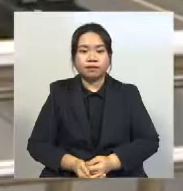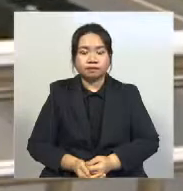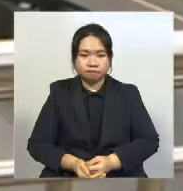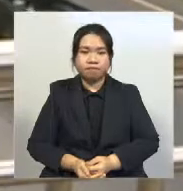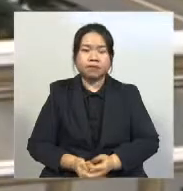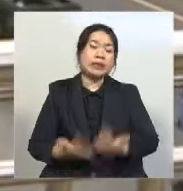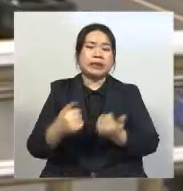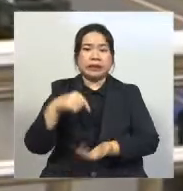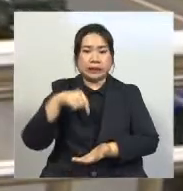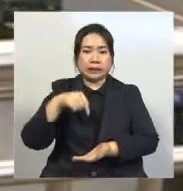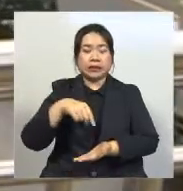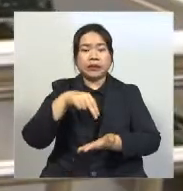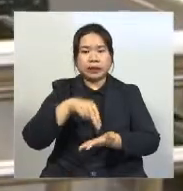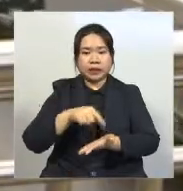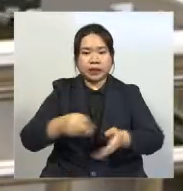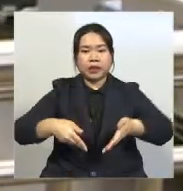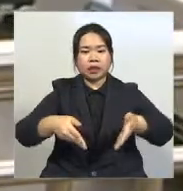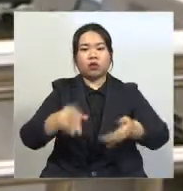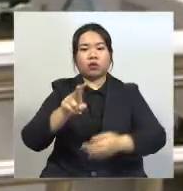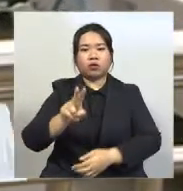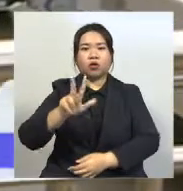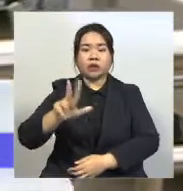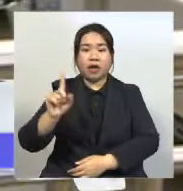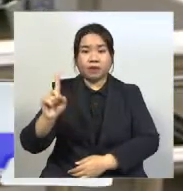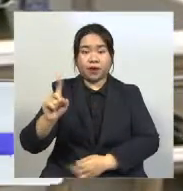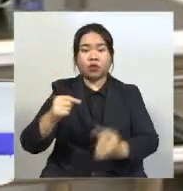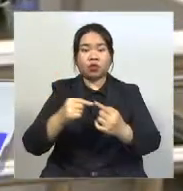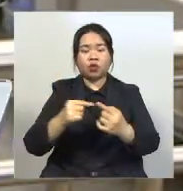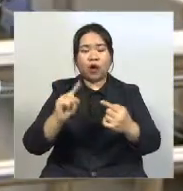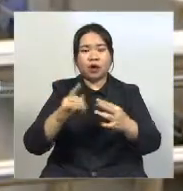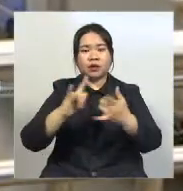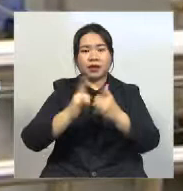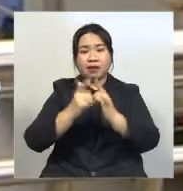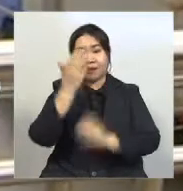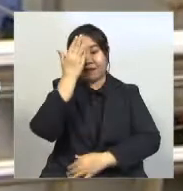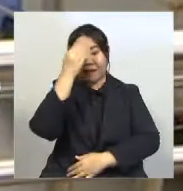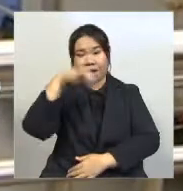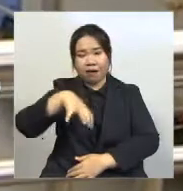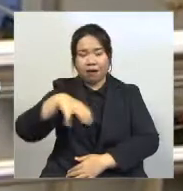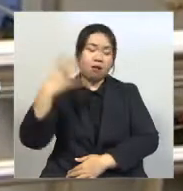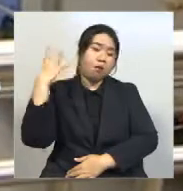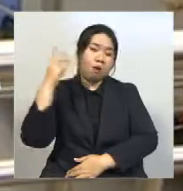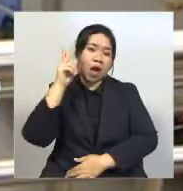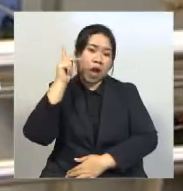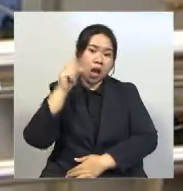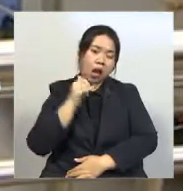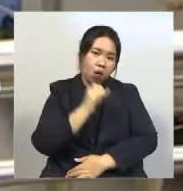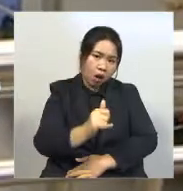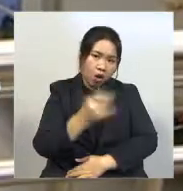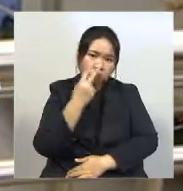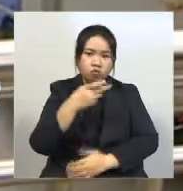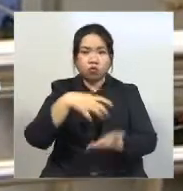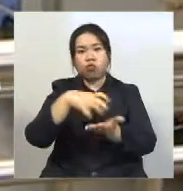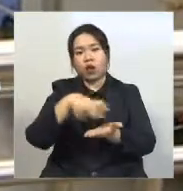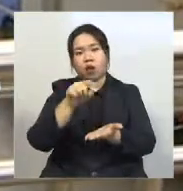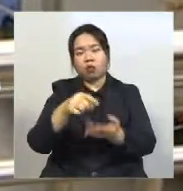และจากจุดนี้ค่ะทางหลวงหมายเลข231บริเวณหน้าเซ็นทรัลที่เมื่อวานนะคะทางทีมข่าวได้ลงรายงานพื้นที่จุดนี้ค่ะ